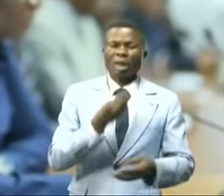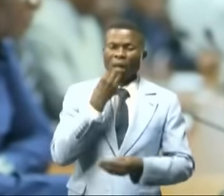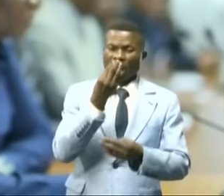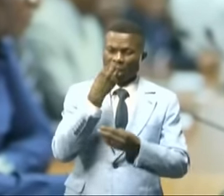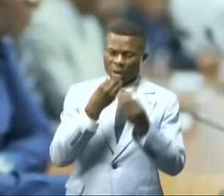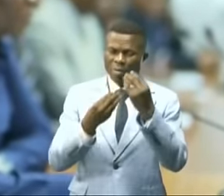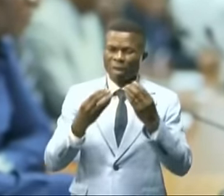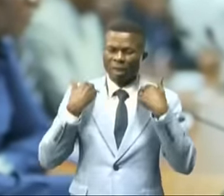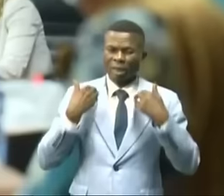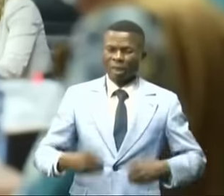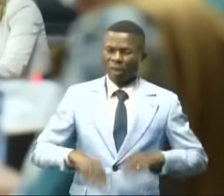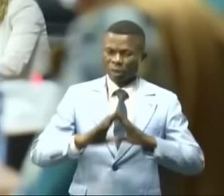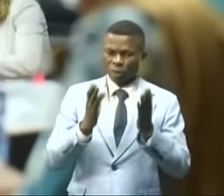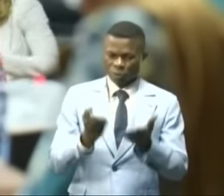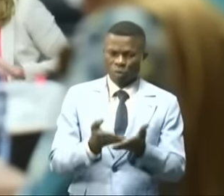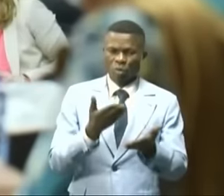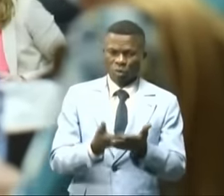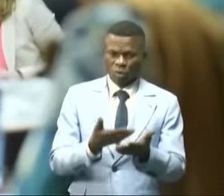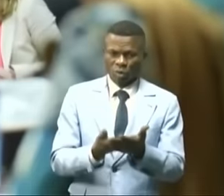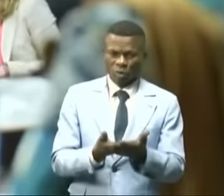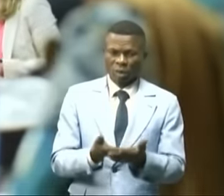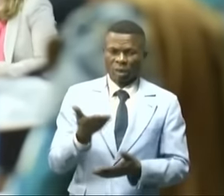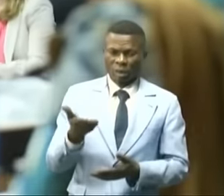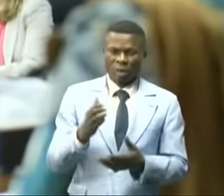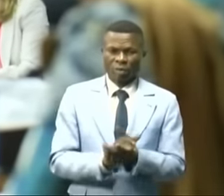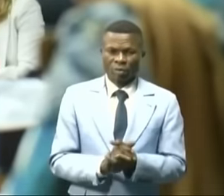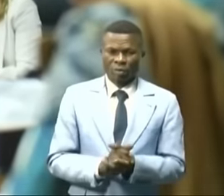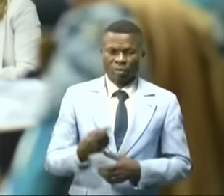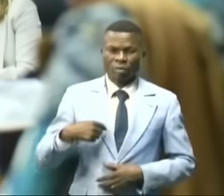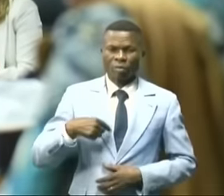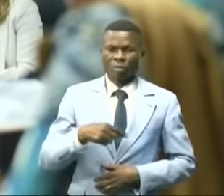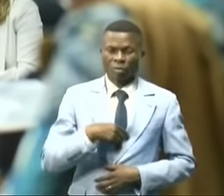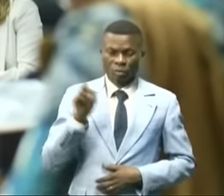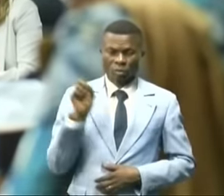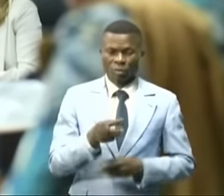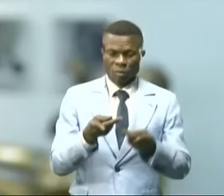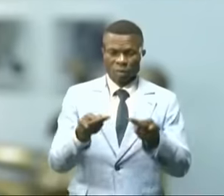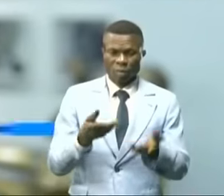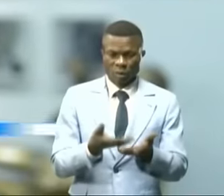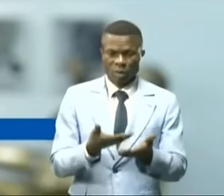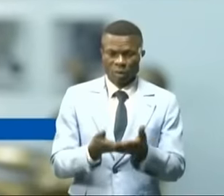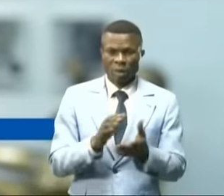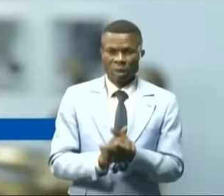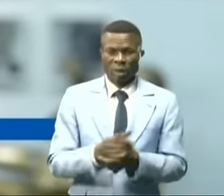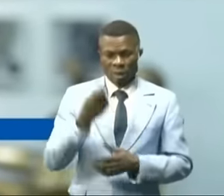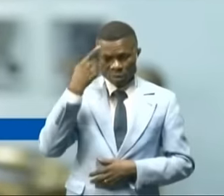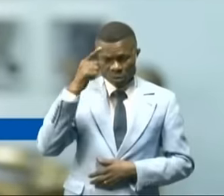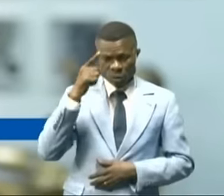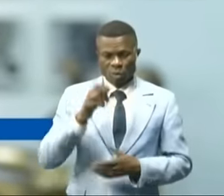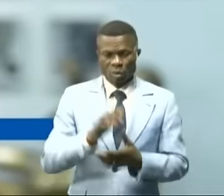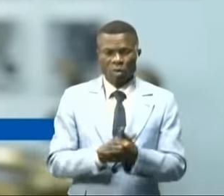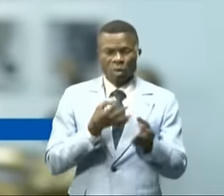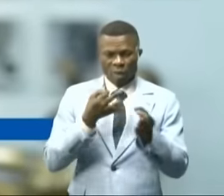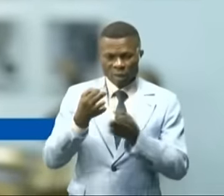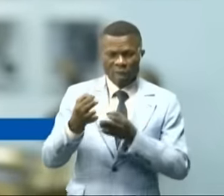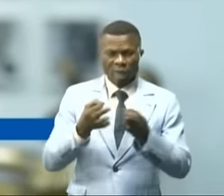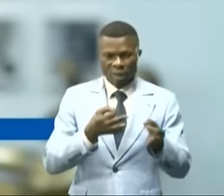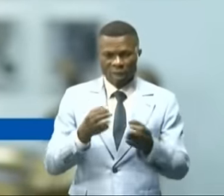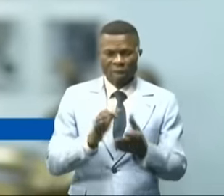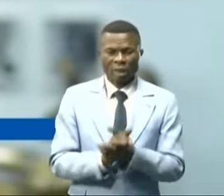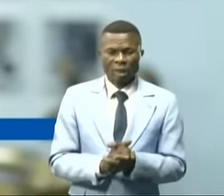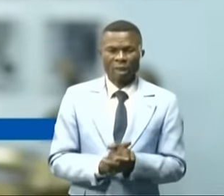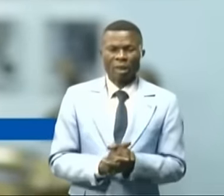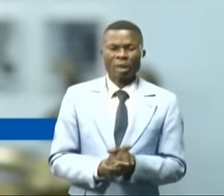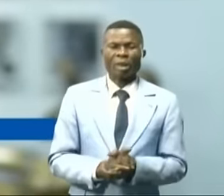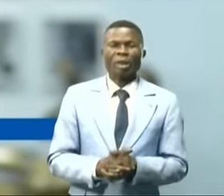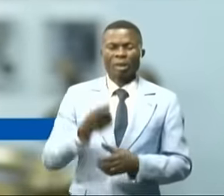conflits sur les communautés très vulnérables. Nous avons discuté comment nous pouvons augmenter les réponses humanitaire